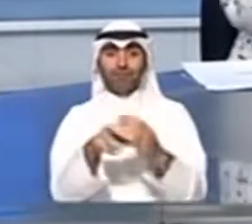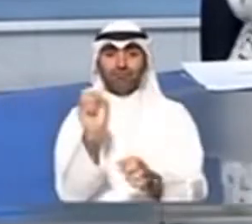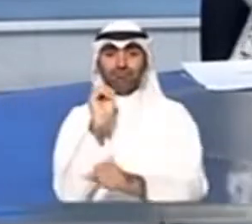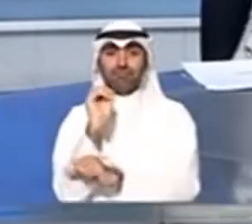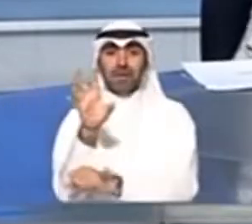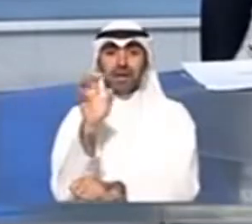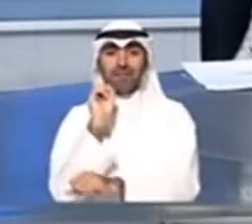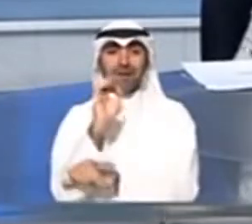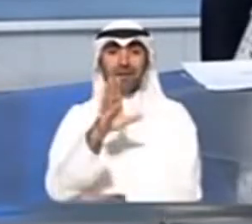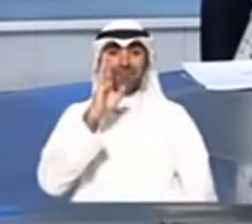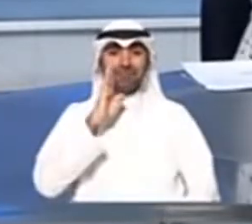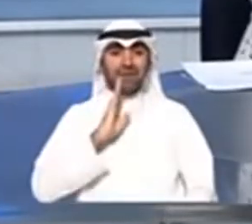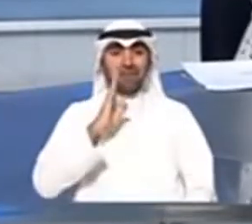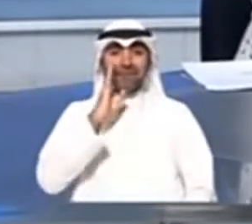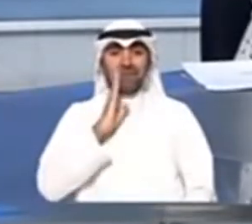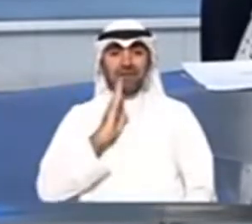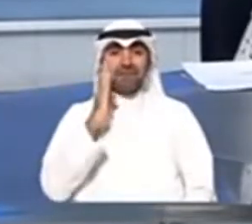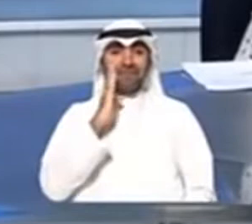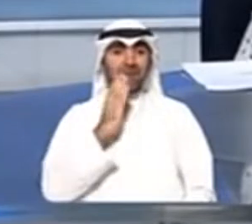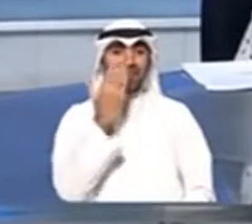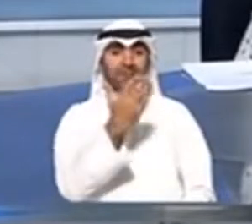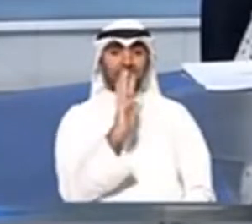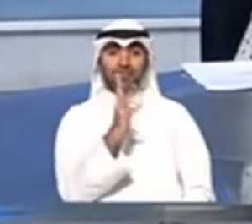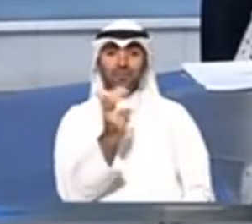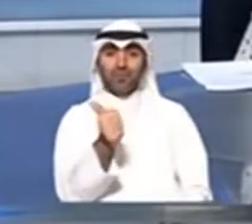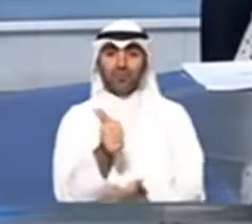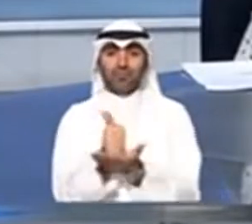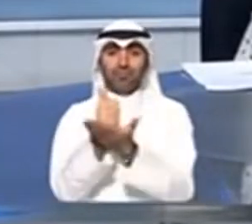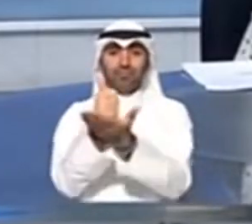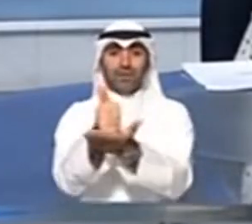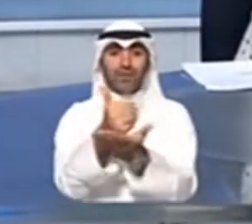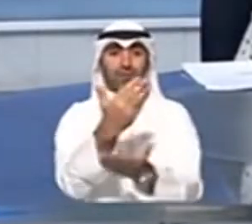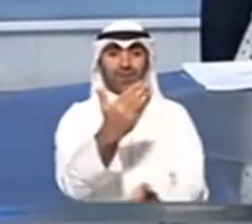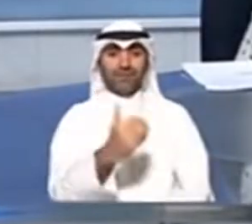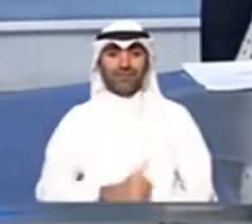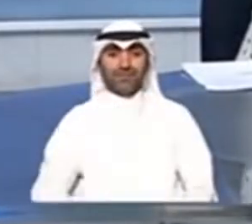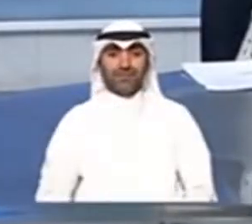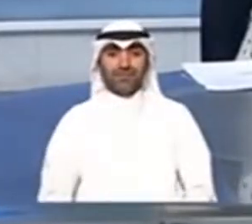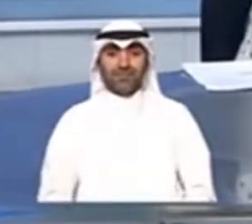إلى الجاهزية الكاملة وبهدف أيضا إنجاح العرس الديمقراطي.